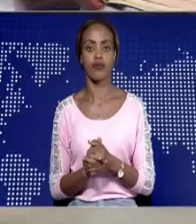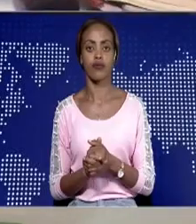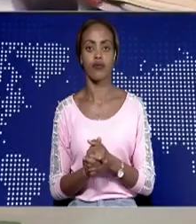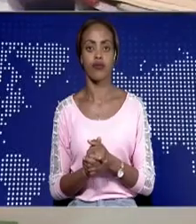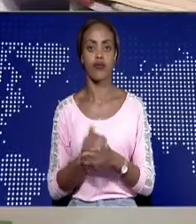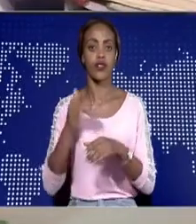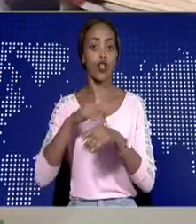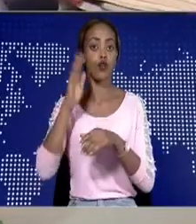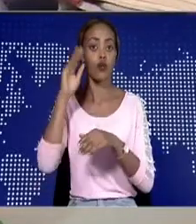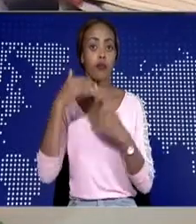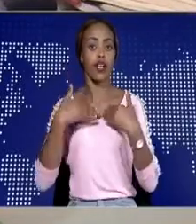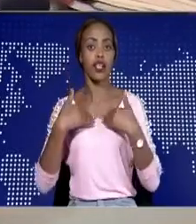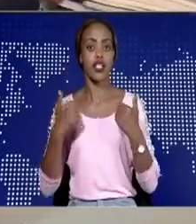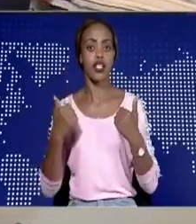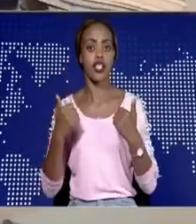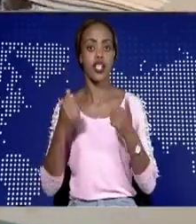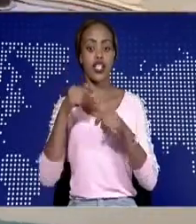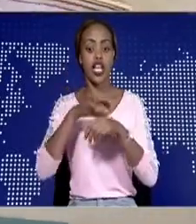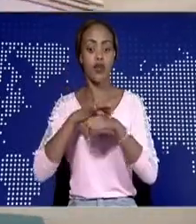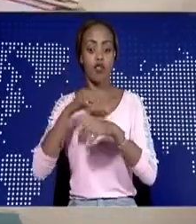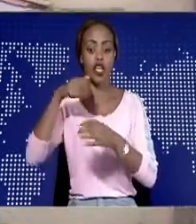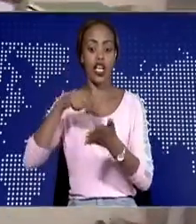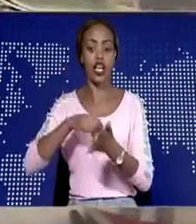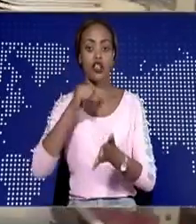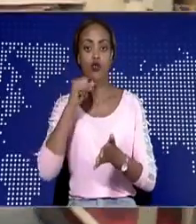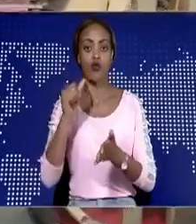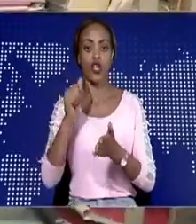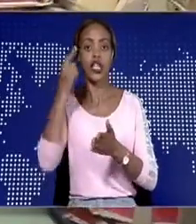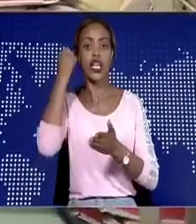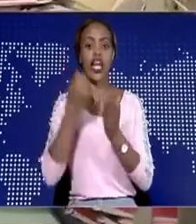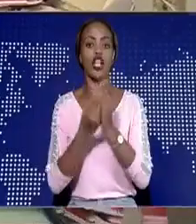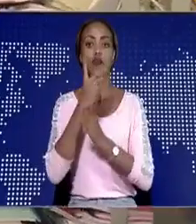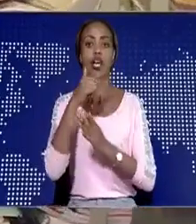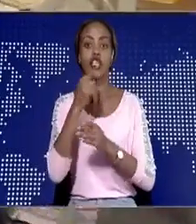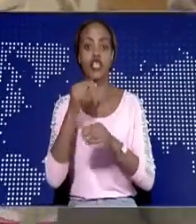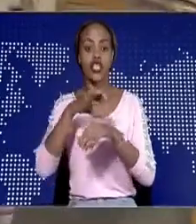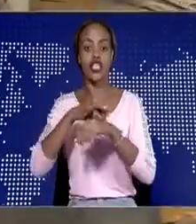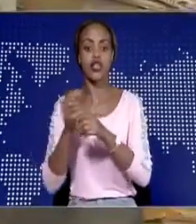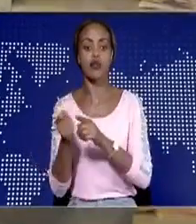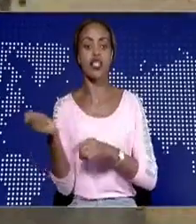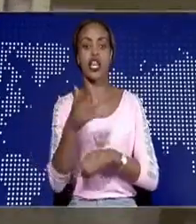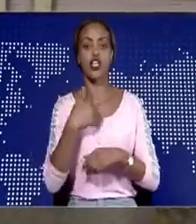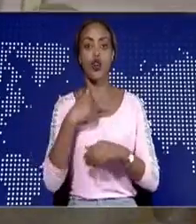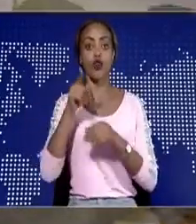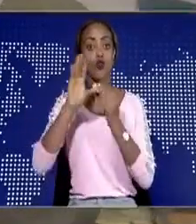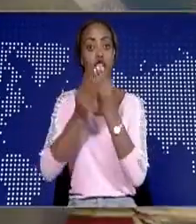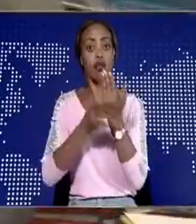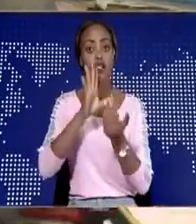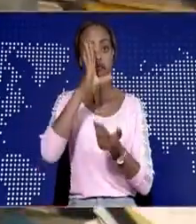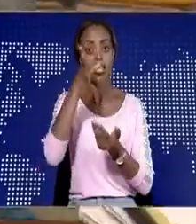ኣንቱም መናእሰይ እዚ ንዕፅምቲ ከይተረግጥወን ትግራይ ክትለምዕ እያ ብዝብል እየን ዘንዕፅምቲ ተዘርየ ኩነታት